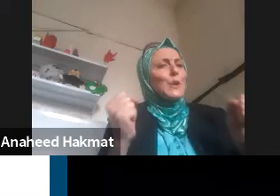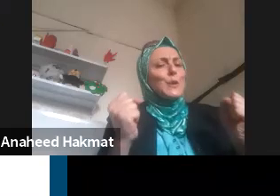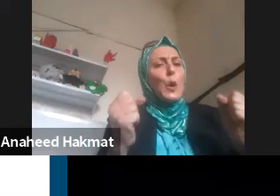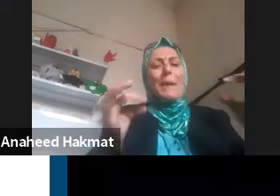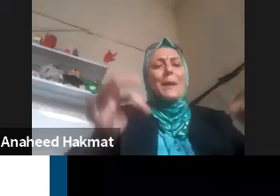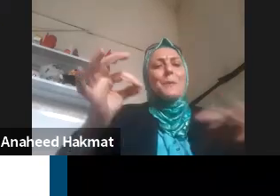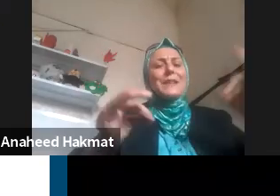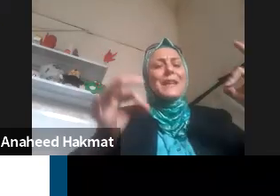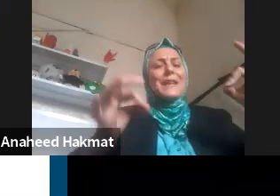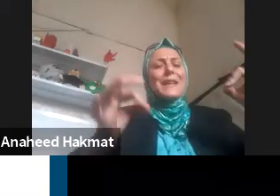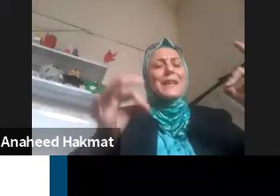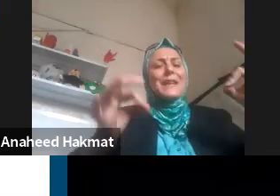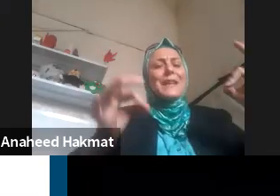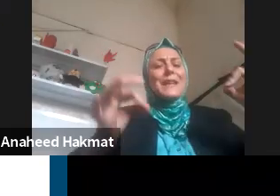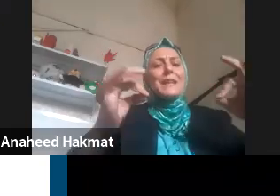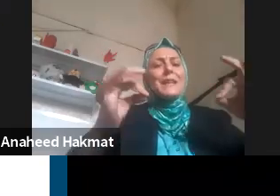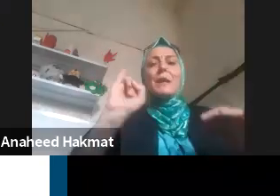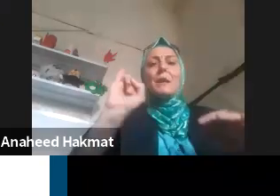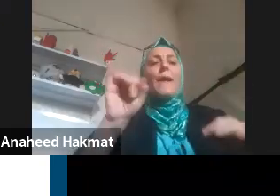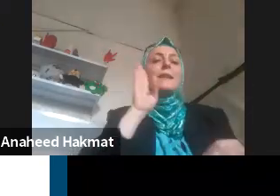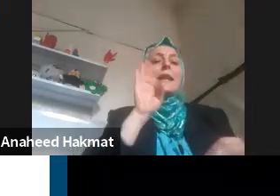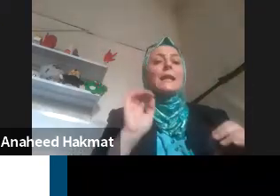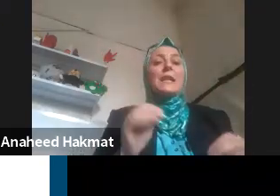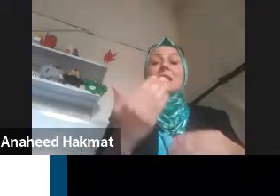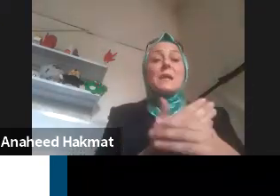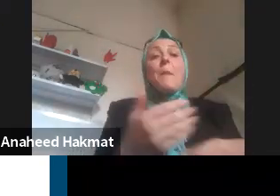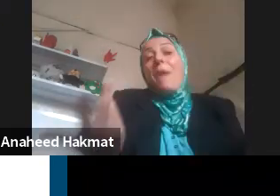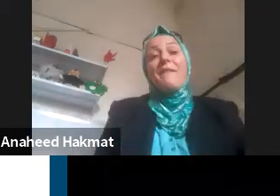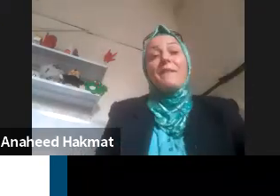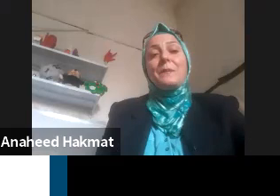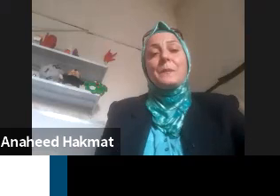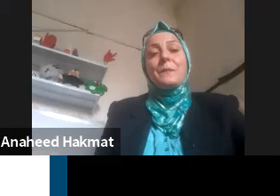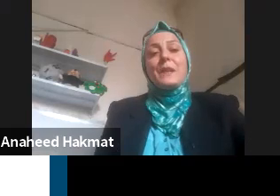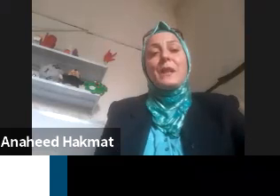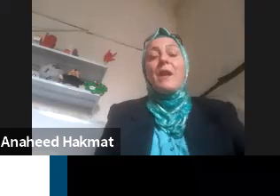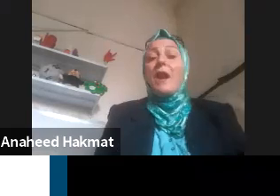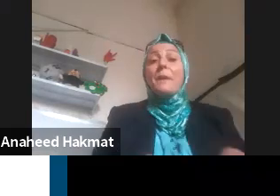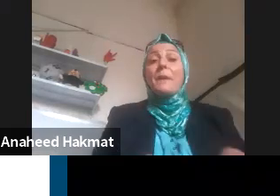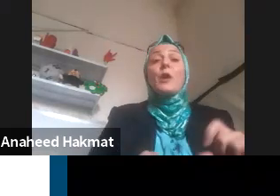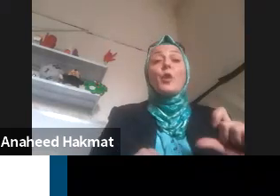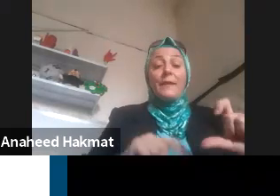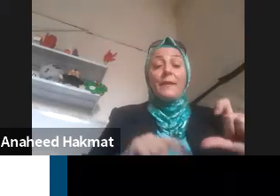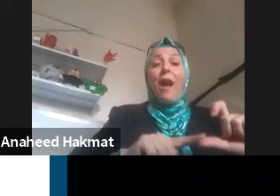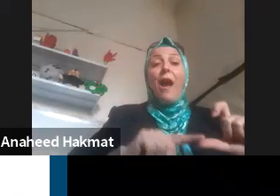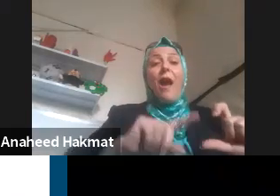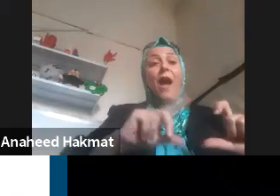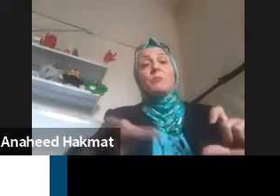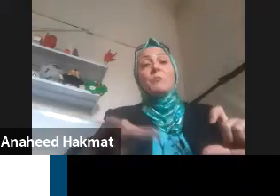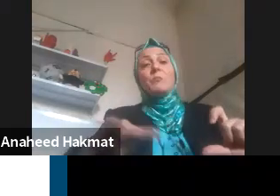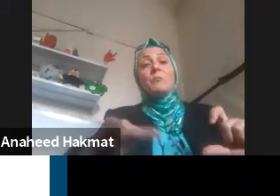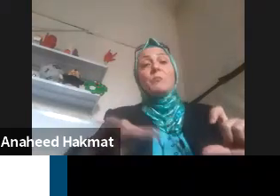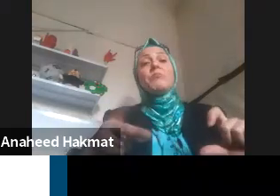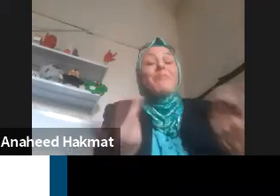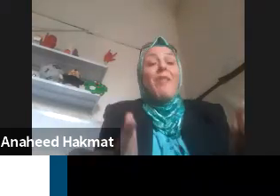بعد لعدم توفر الأدوات اللازمة بأغلبية المدارس طبعاً، وصعوبة التواصل بشكل مناسب مع الطلاب